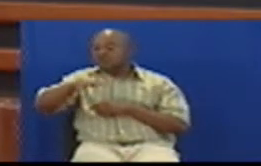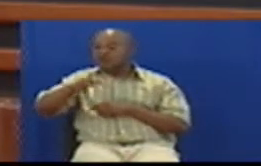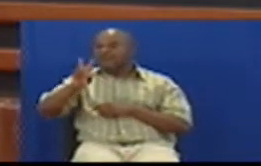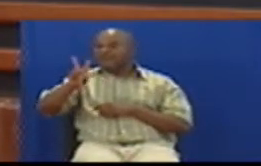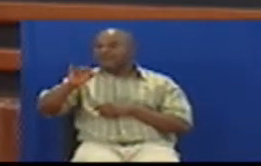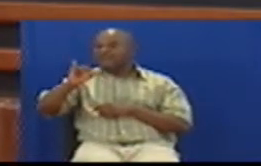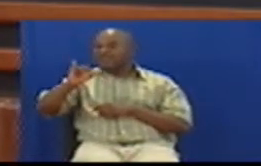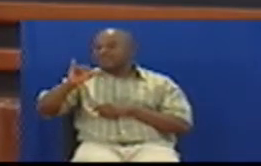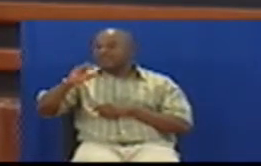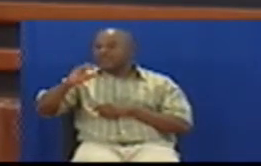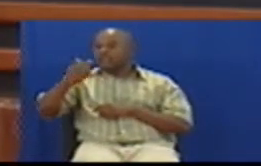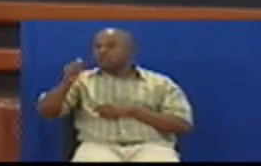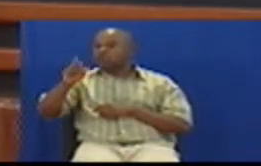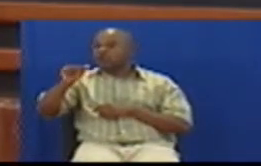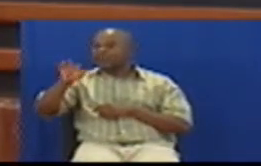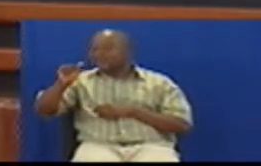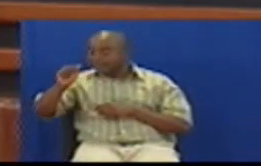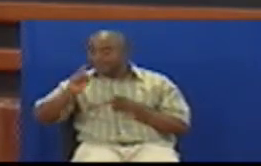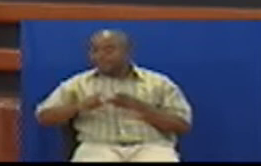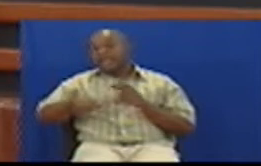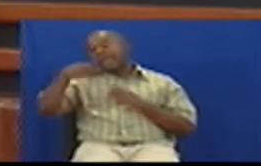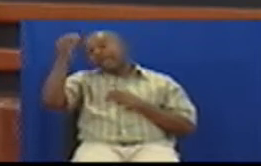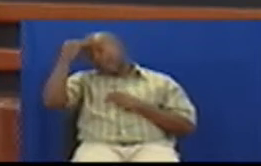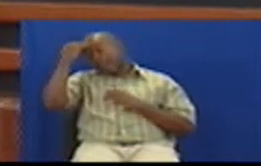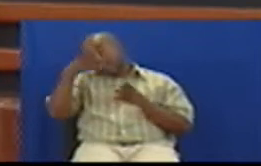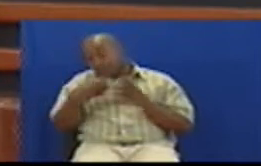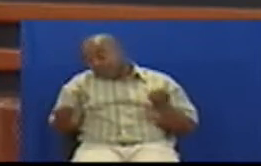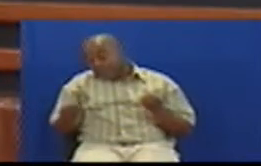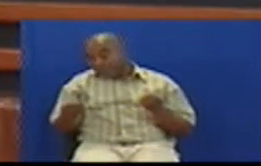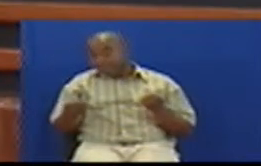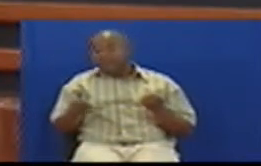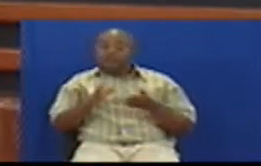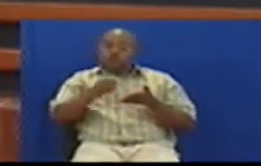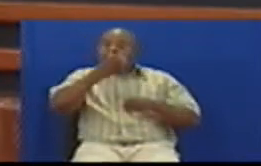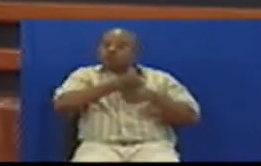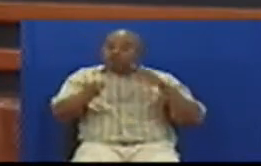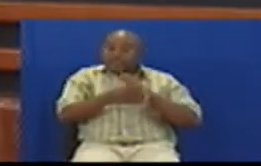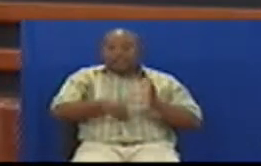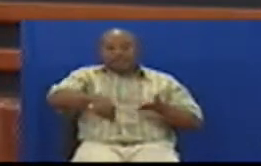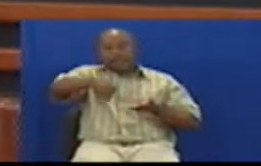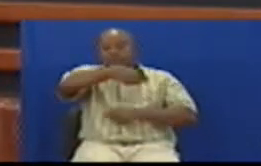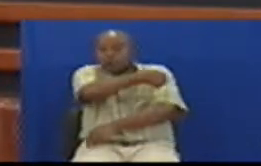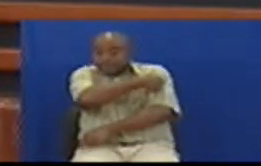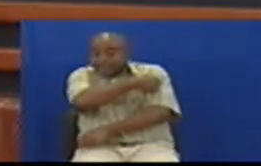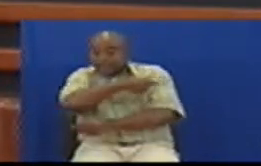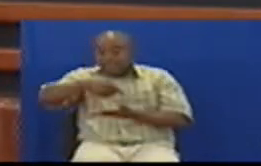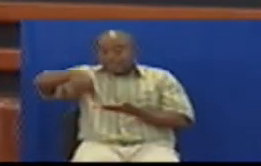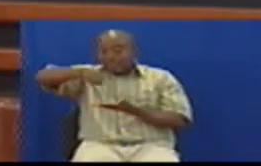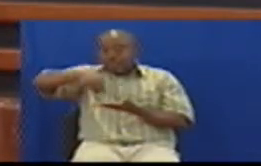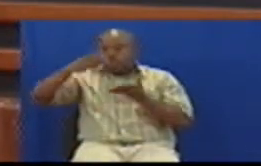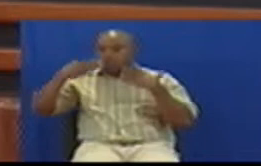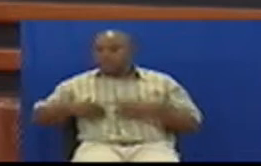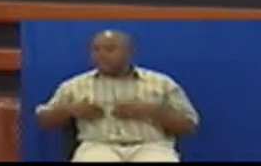vituo vya afya, elimu bora na kadhalika. Mheshimiwa Spika, naomba Mheshimiwa Spika, ile miradi yote